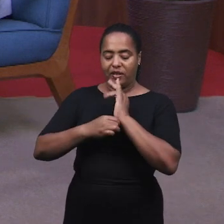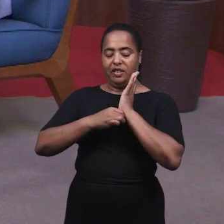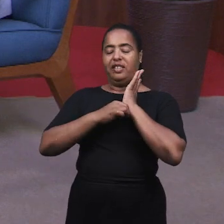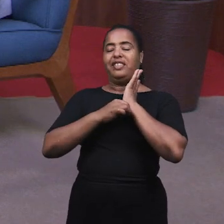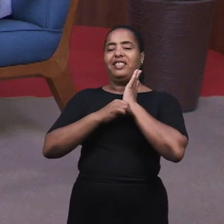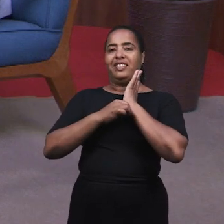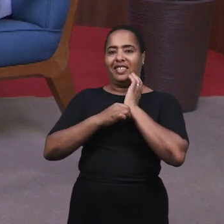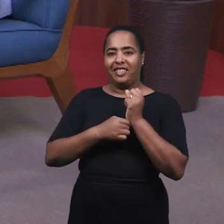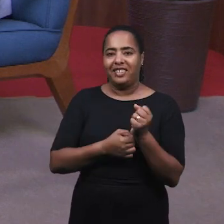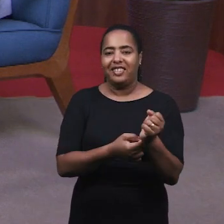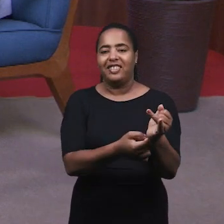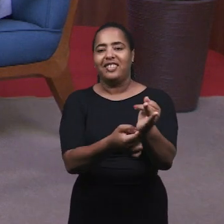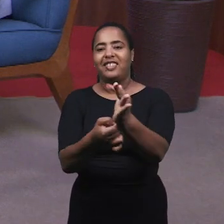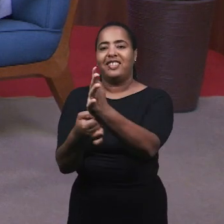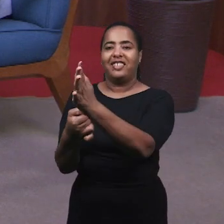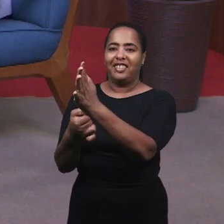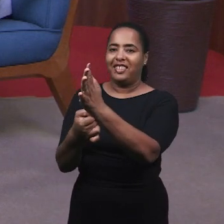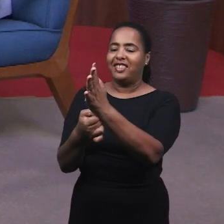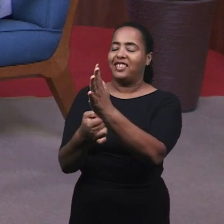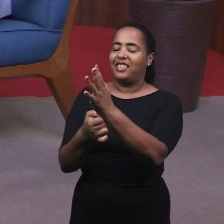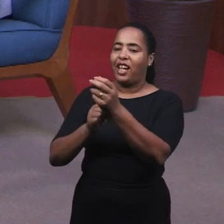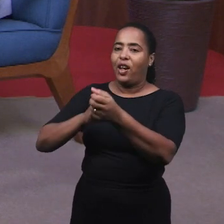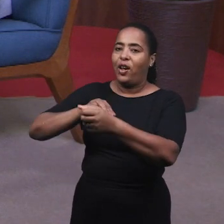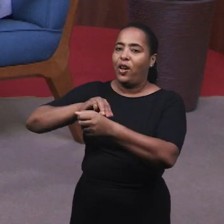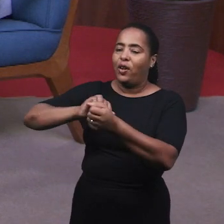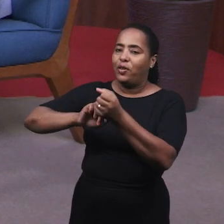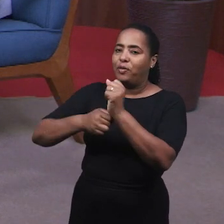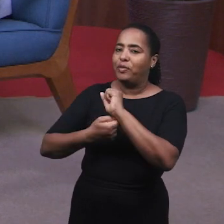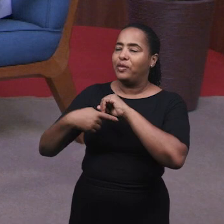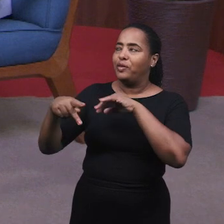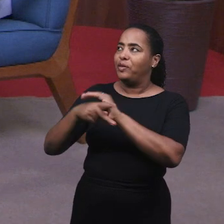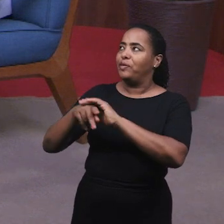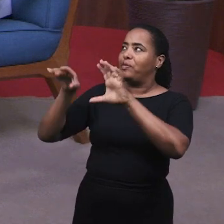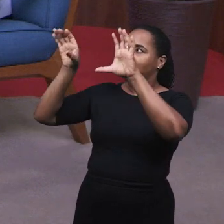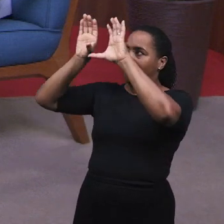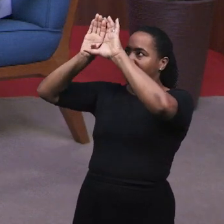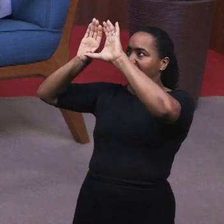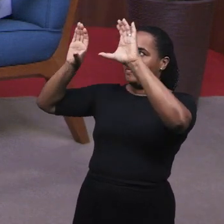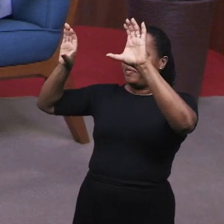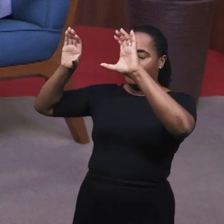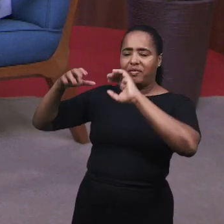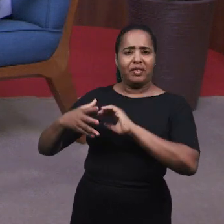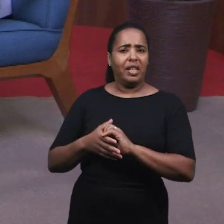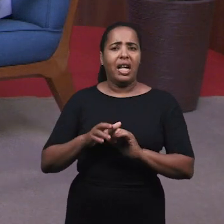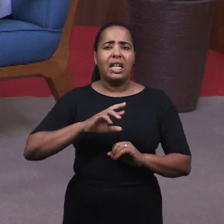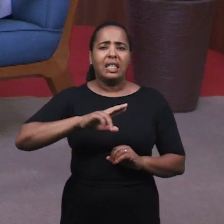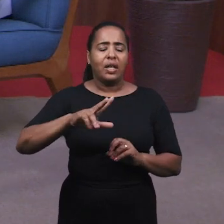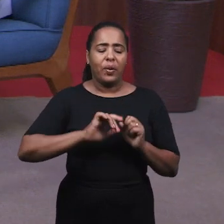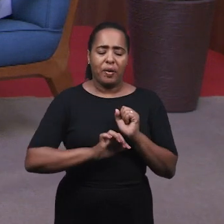Les mystères du royaume de Dieu. Et les mystères du royaume, n'est-ce pas?